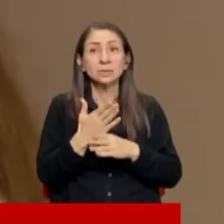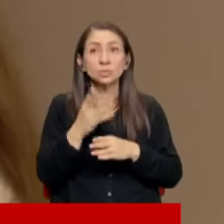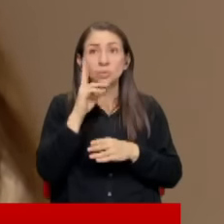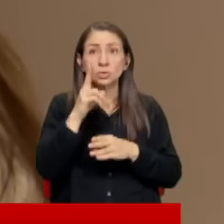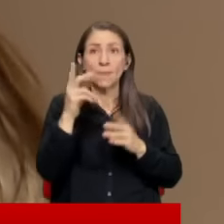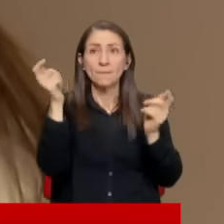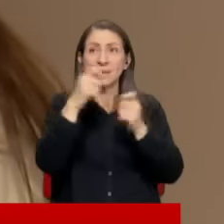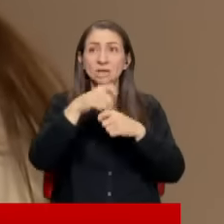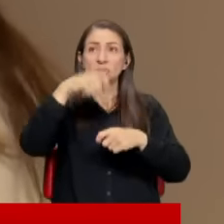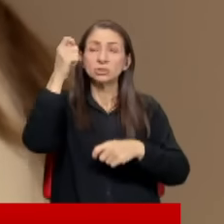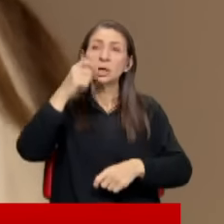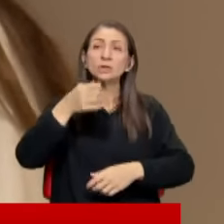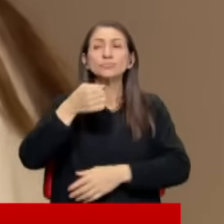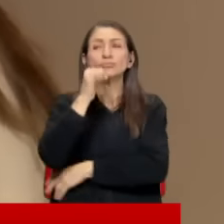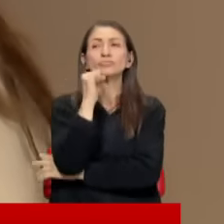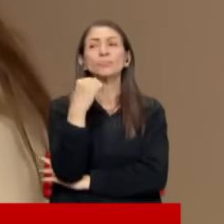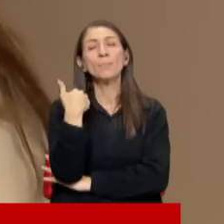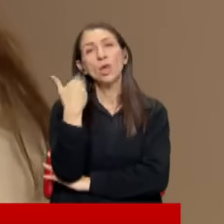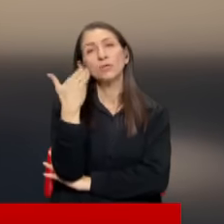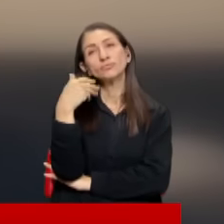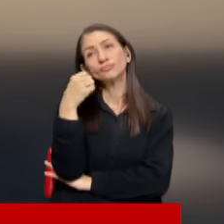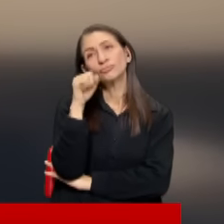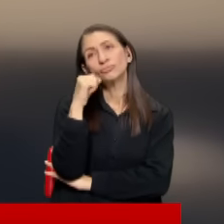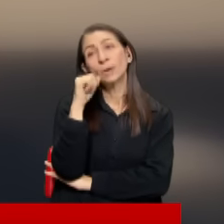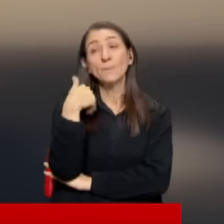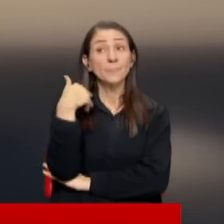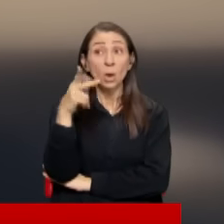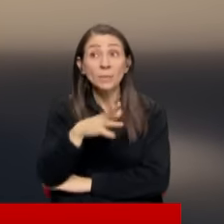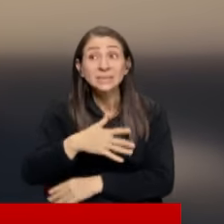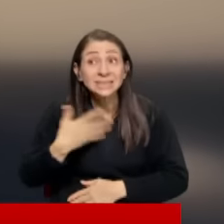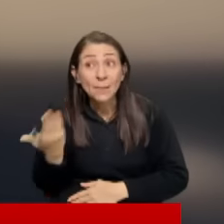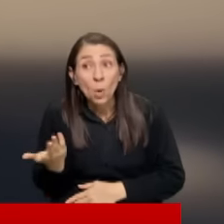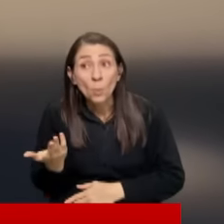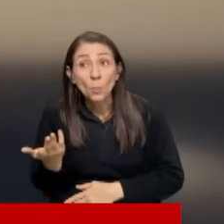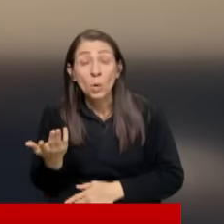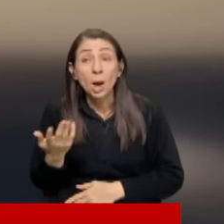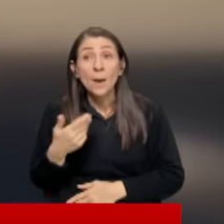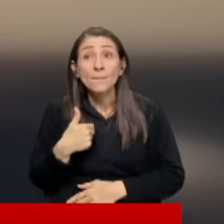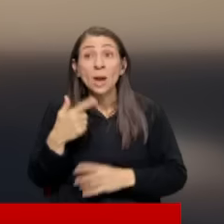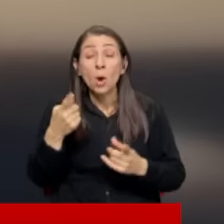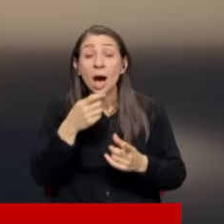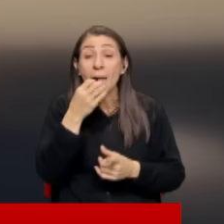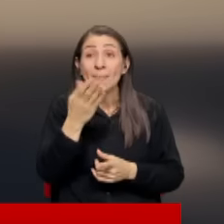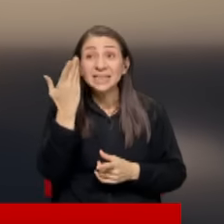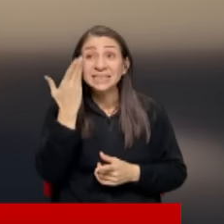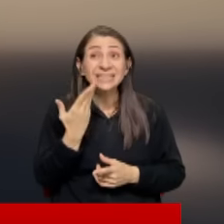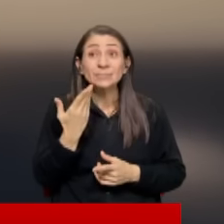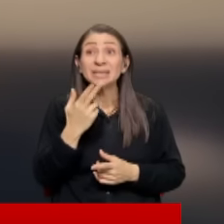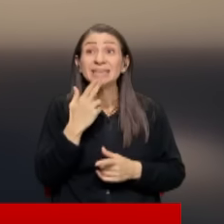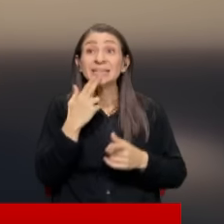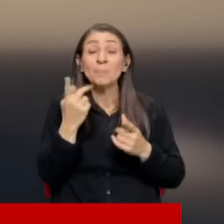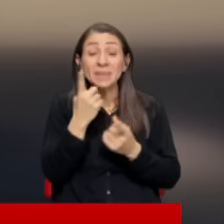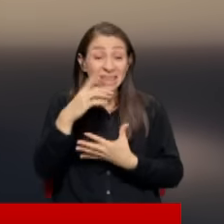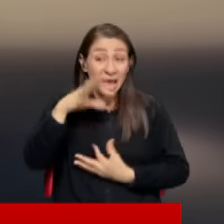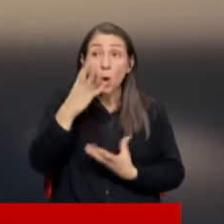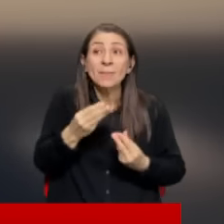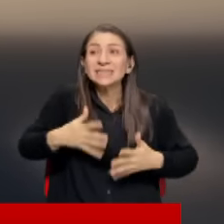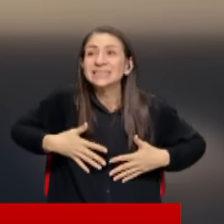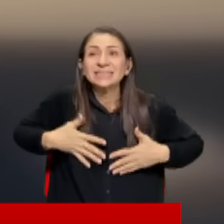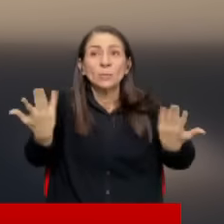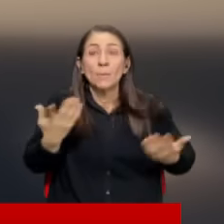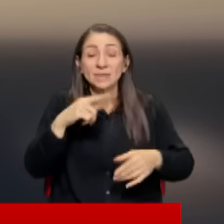Sonuçta perdesini açıp eline kahvesini alıp buradan beni izleyebilir. Ben ölmek istemiyorum. Ben o artık haberlerde izlediğimiz kadınlardan bir tanesi olmak